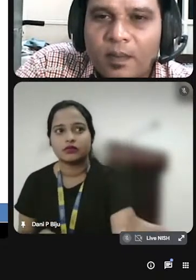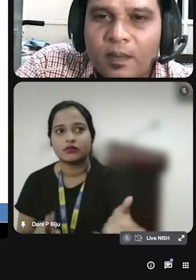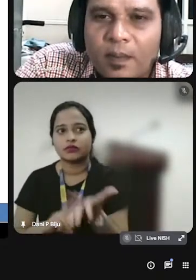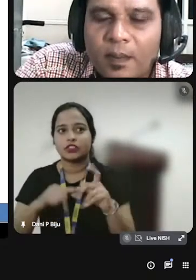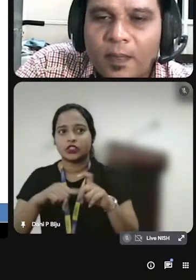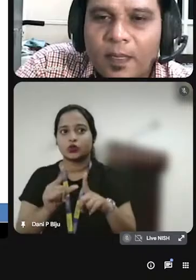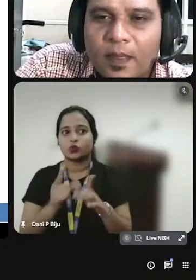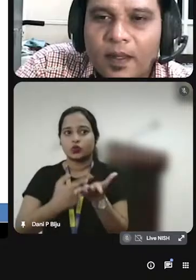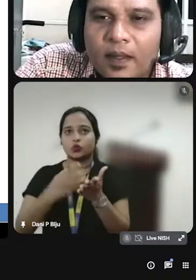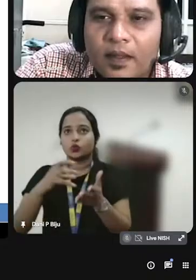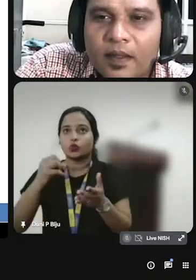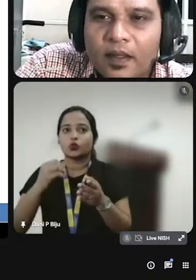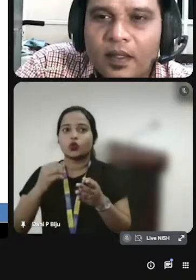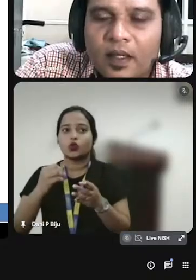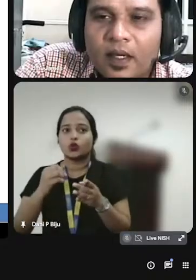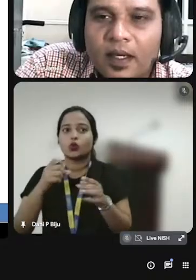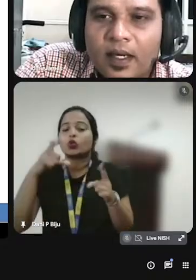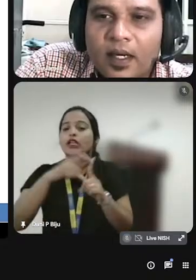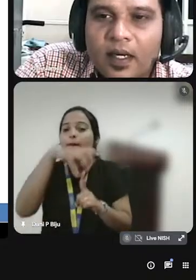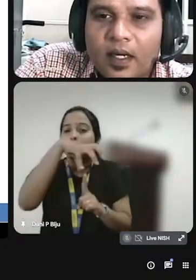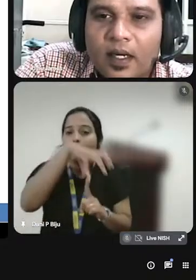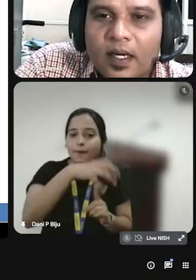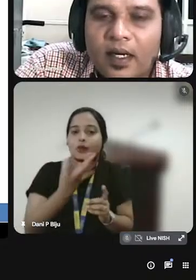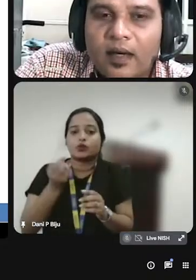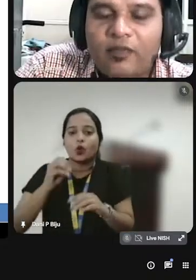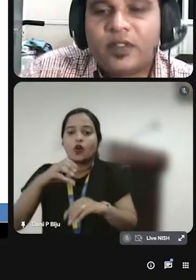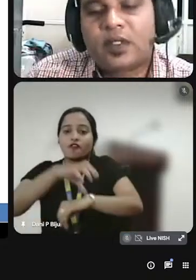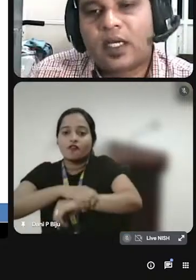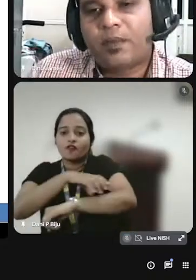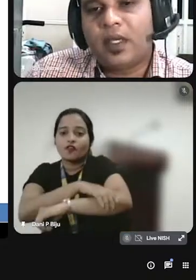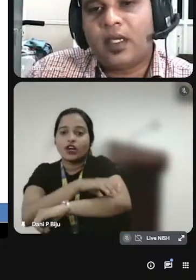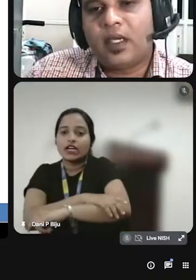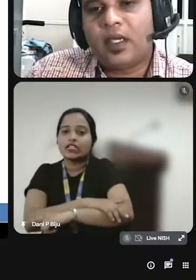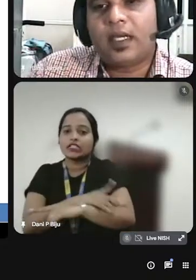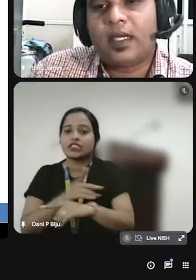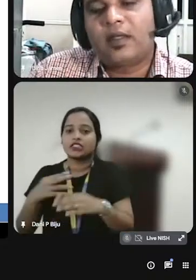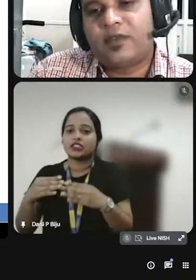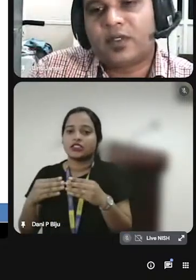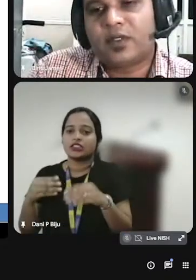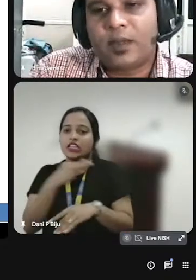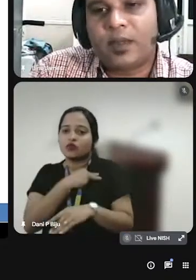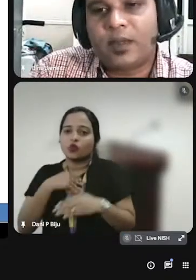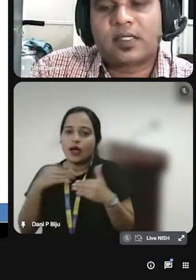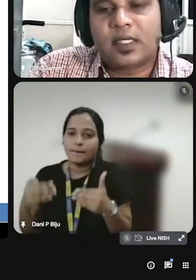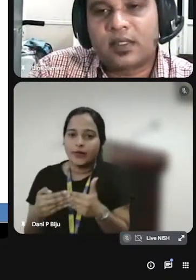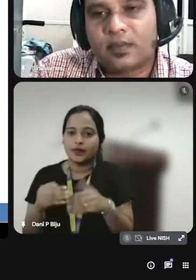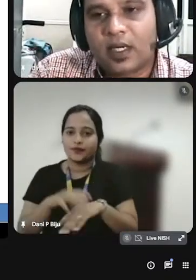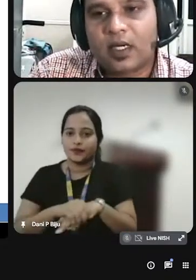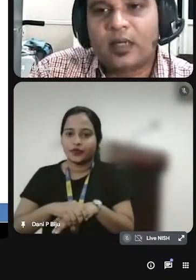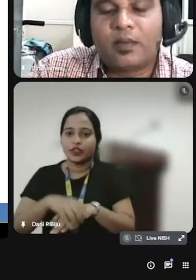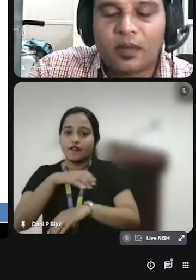ഫിസിയോതെറാപ്പി ആണോ കാണിക്കേണ്ടത് എന്നാണ് ചോദിക്കുന്നത് തോന്നുന്നു. ഫിസിയോതെറാപ്പി കാണിക്കേണ്ടത് ഫിസിയോതെറാപ്പി